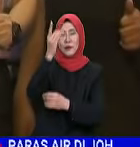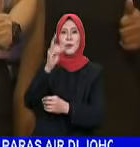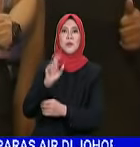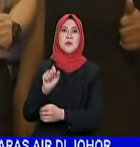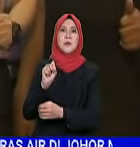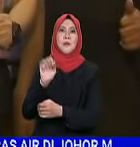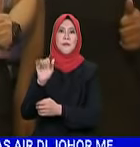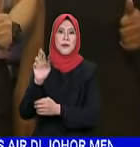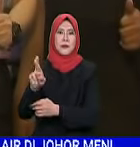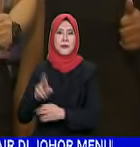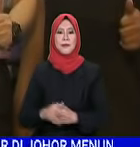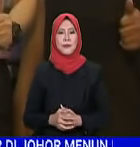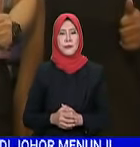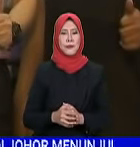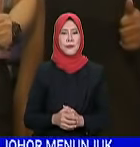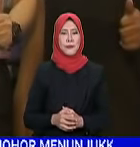Safar Untung.